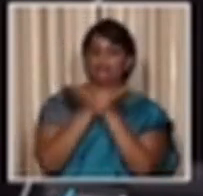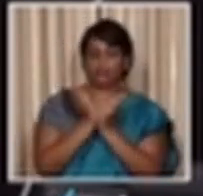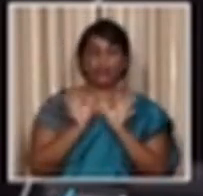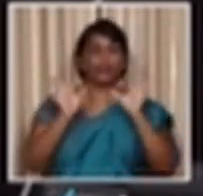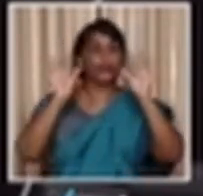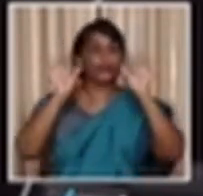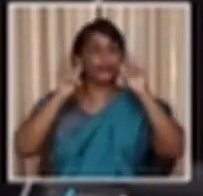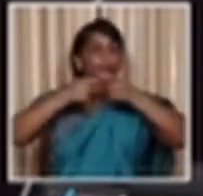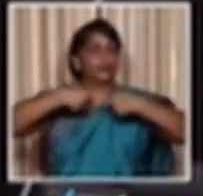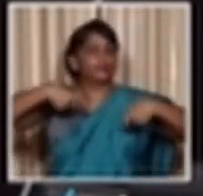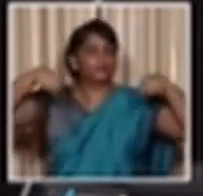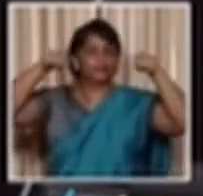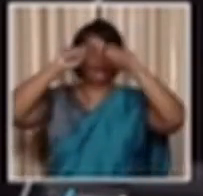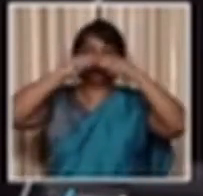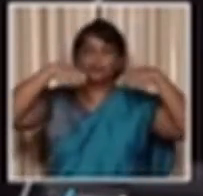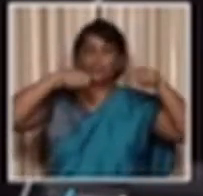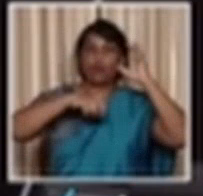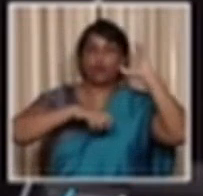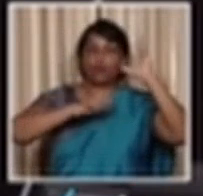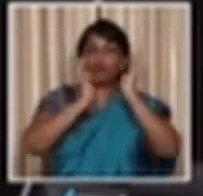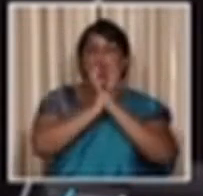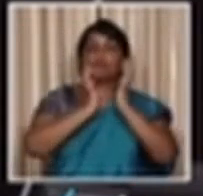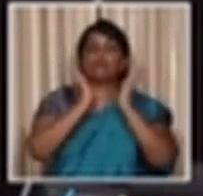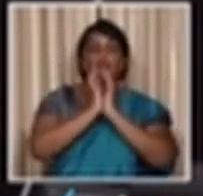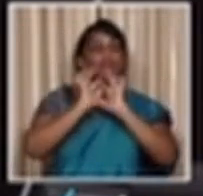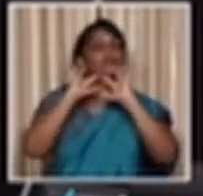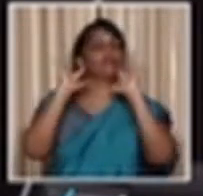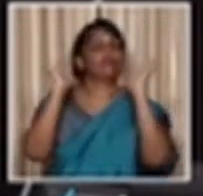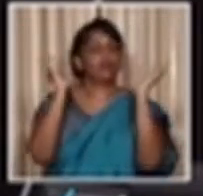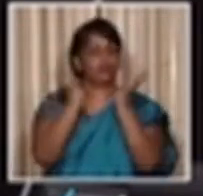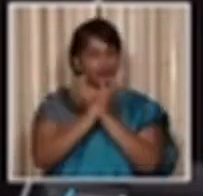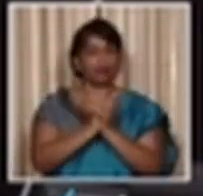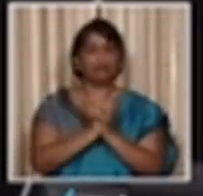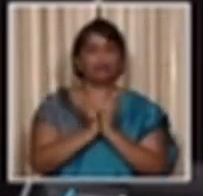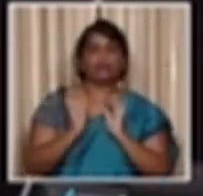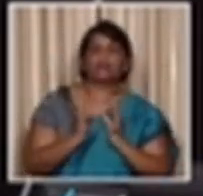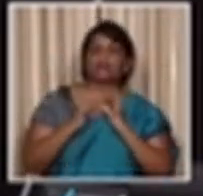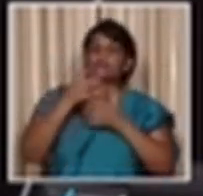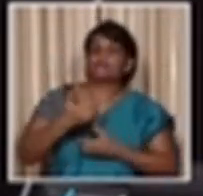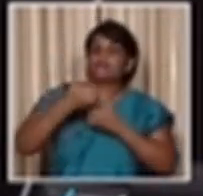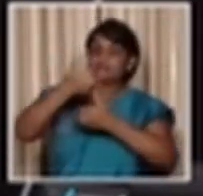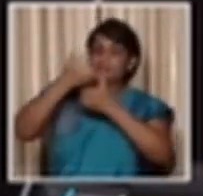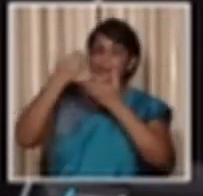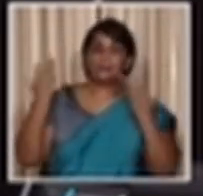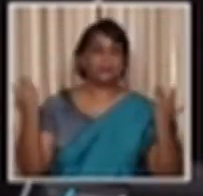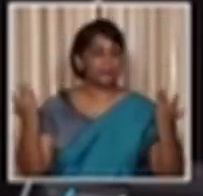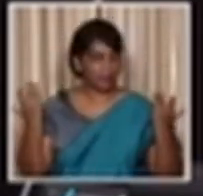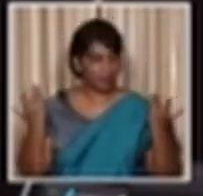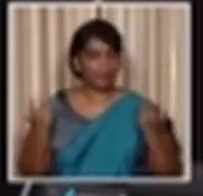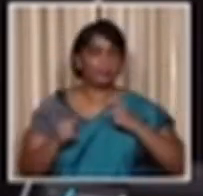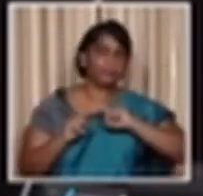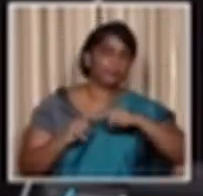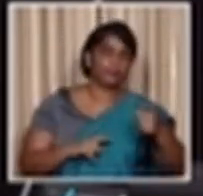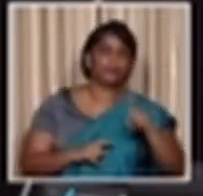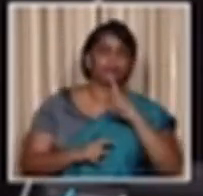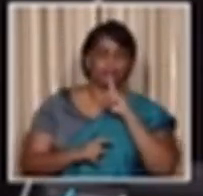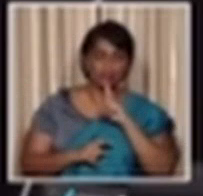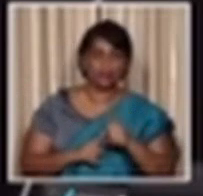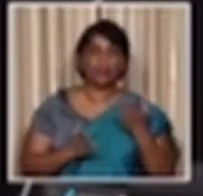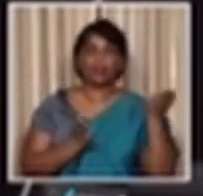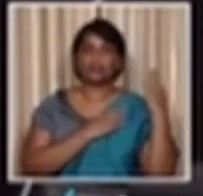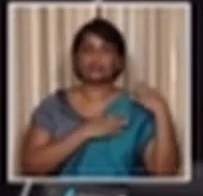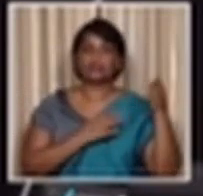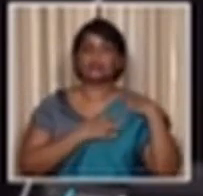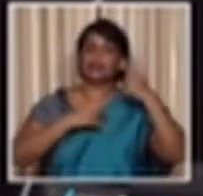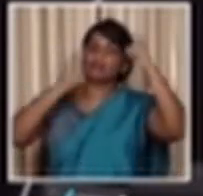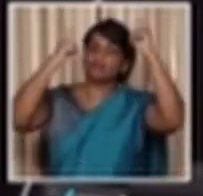ඉතිරිදි වලින් මේ පොල් ගස් හේම ආවරණය කරන්න කිව්වා. එතකොට ගහට නගින්න බැරි වෙන සතුන්. තවත් එක්කෙනෙක් කිව්වා සාරි එල්ලන්න